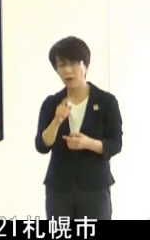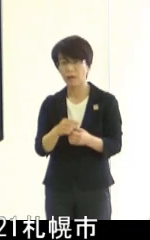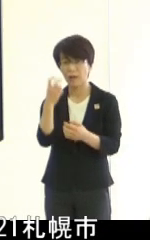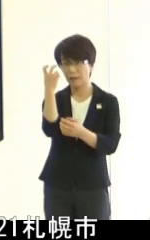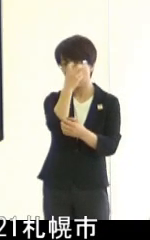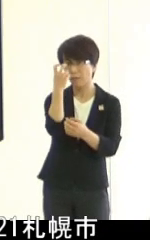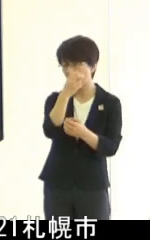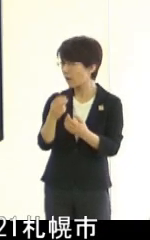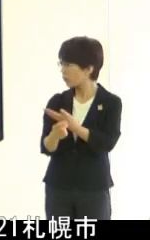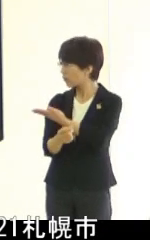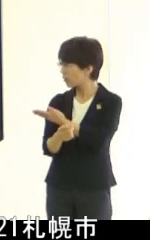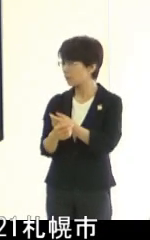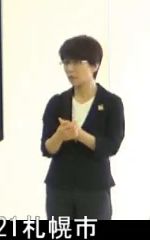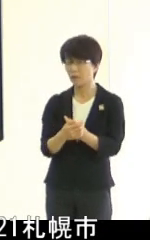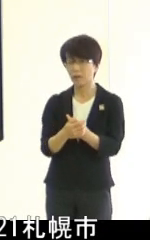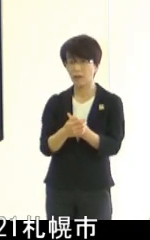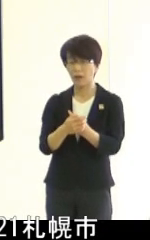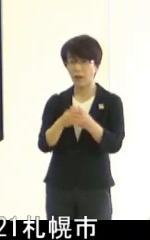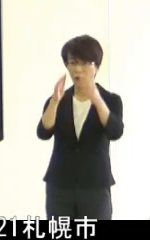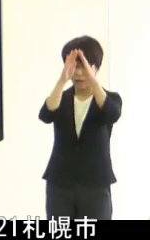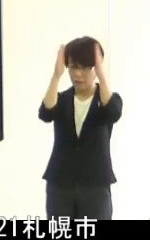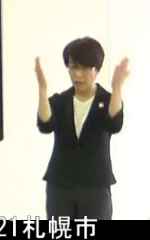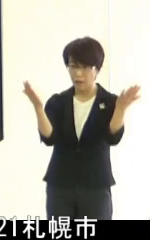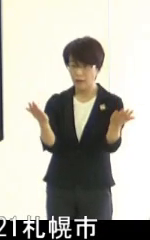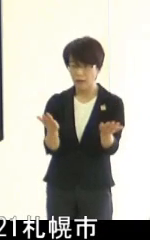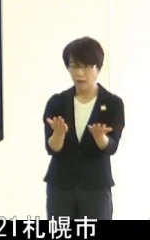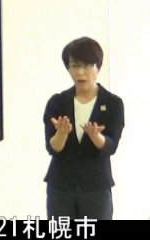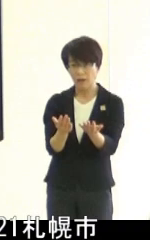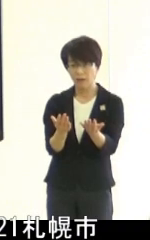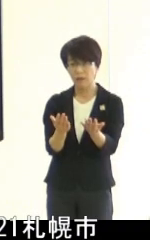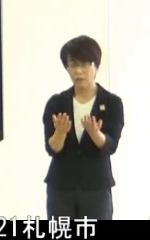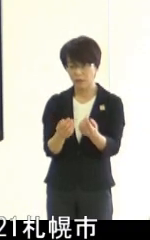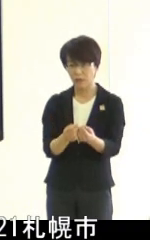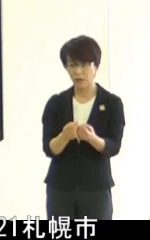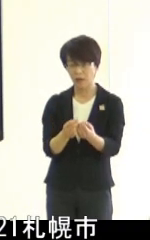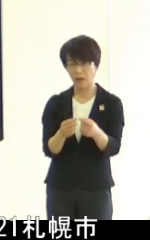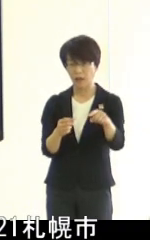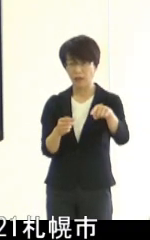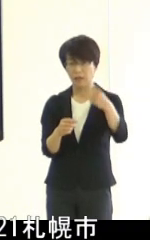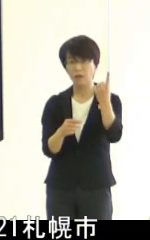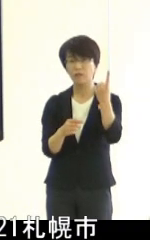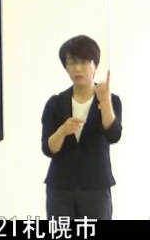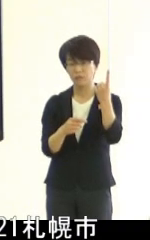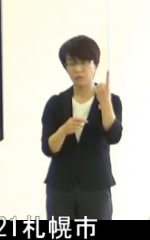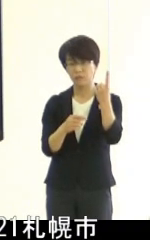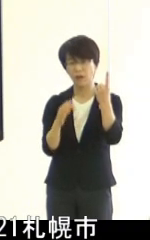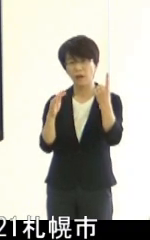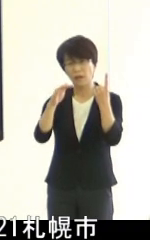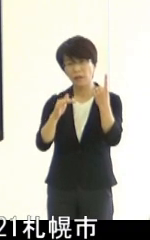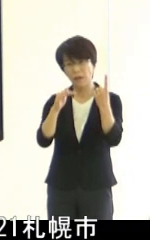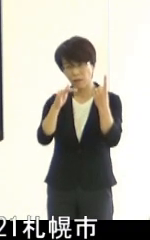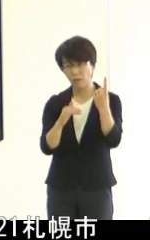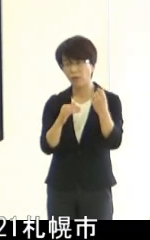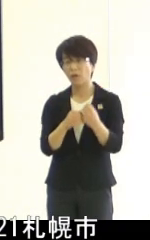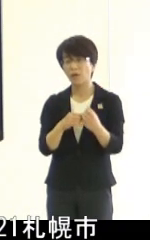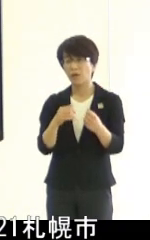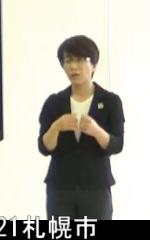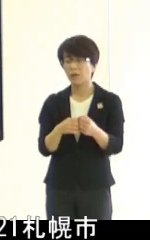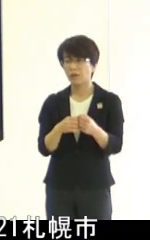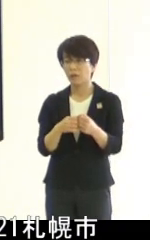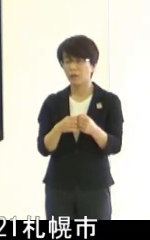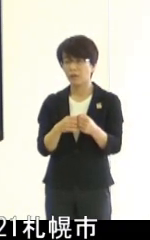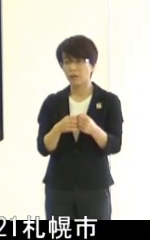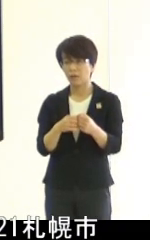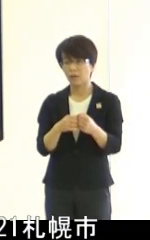ああものであります全体として109ぐらいの数ですのでへまだまだ数が